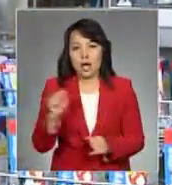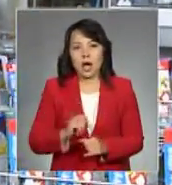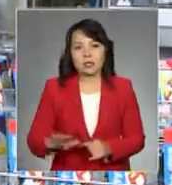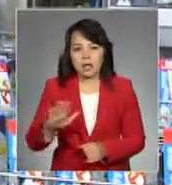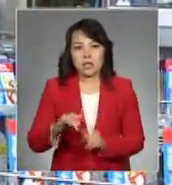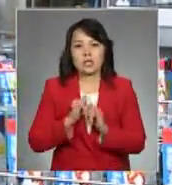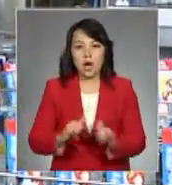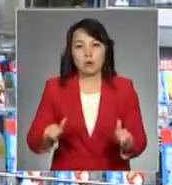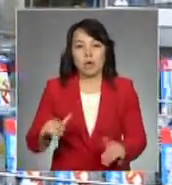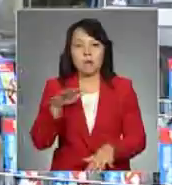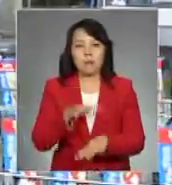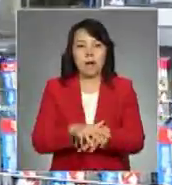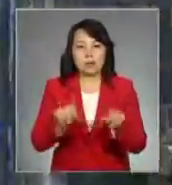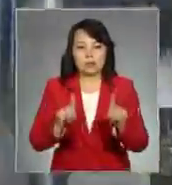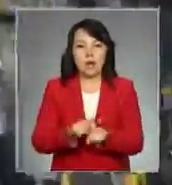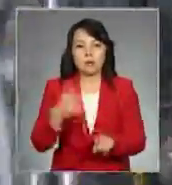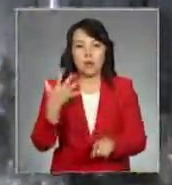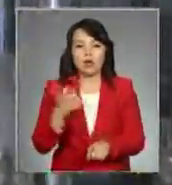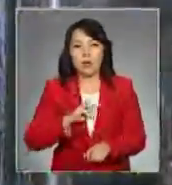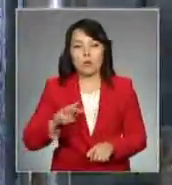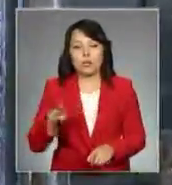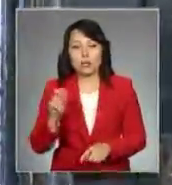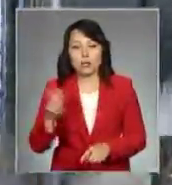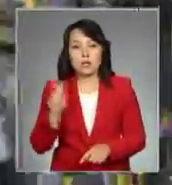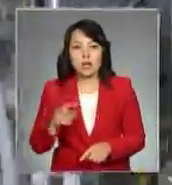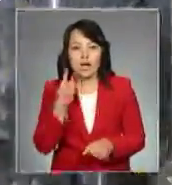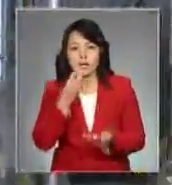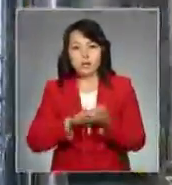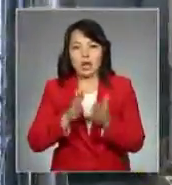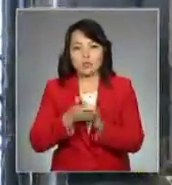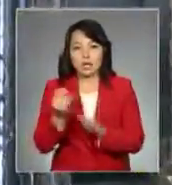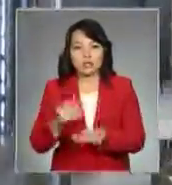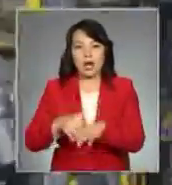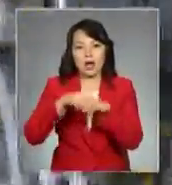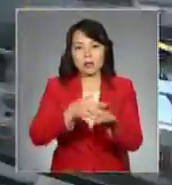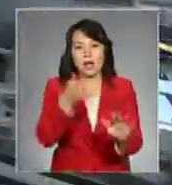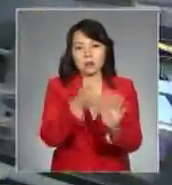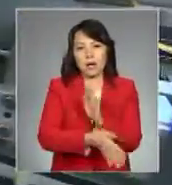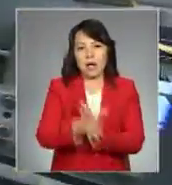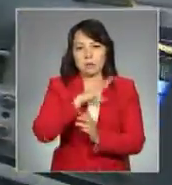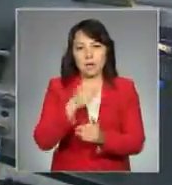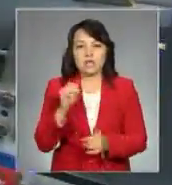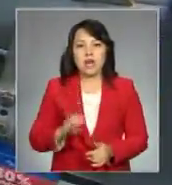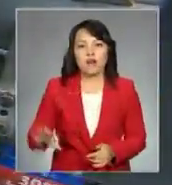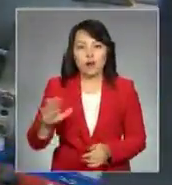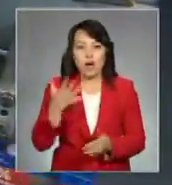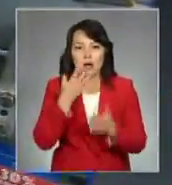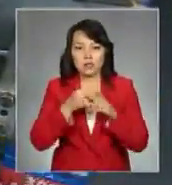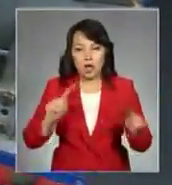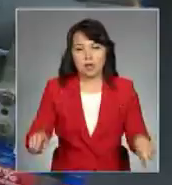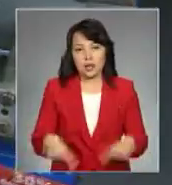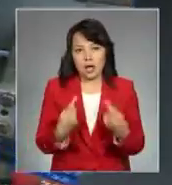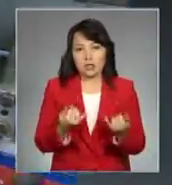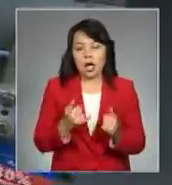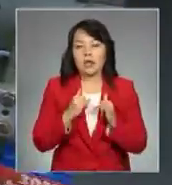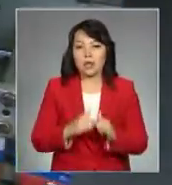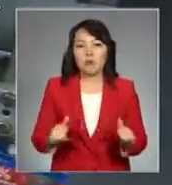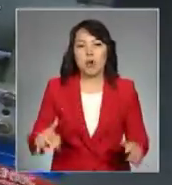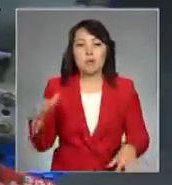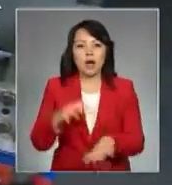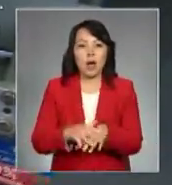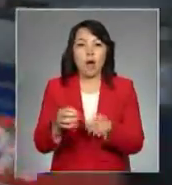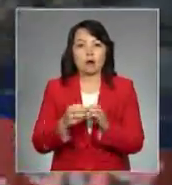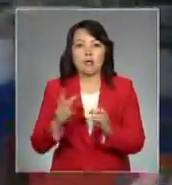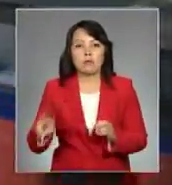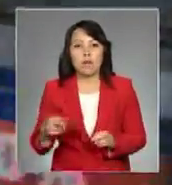банкімен 500 миллион ақш долларына келісім шарт жасалып, бүгінде қаржының жартысы игерілді. Ал Европаның қайта құру және даму банкі 10